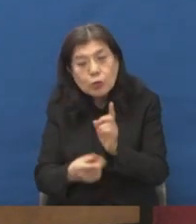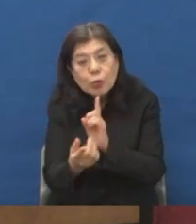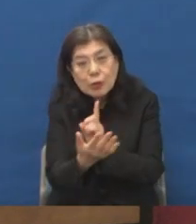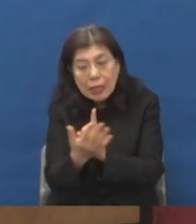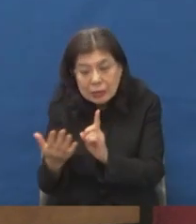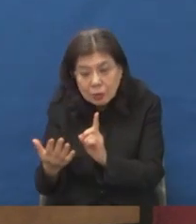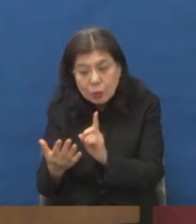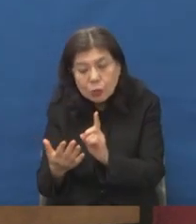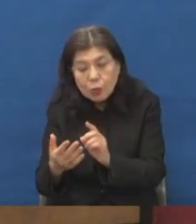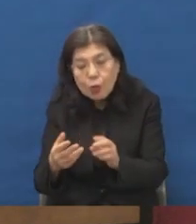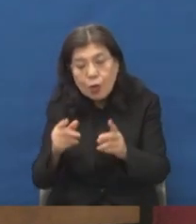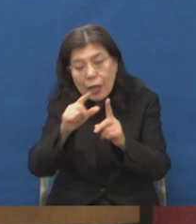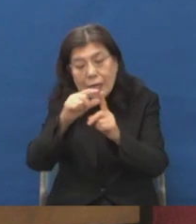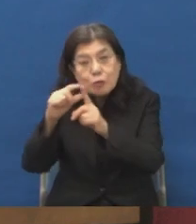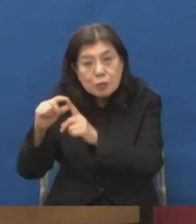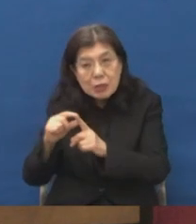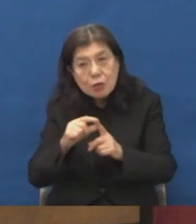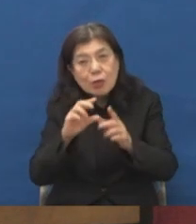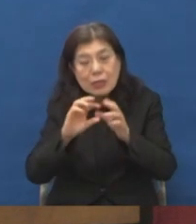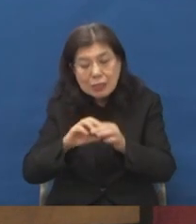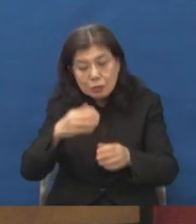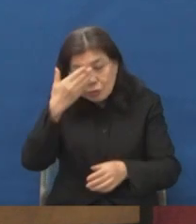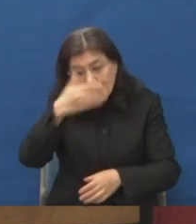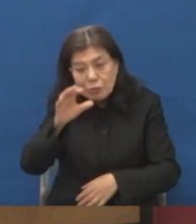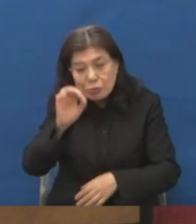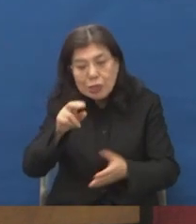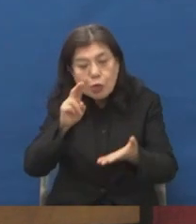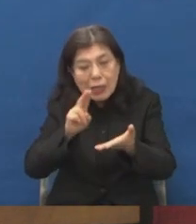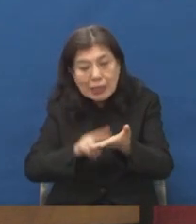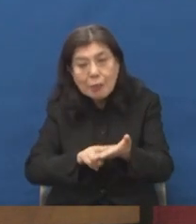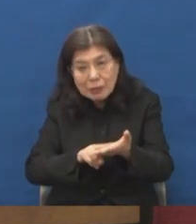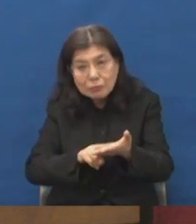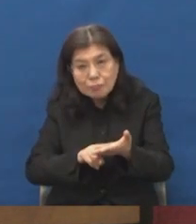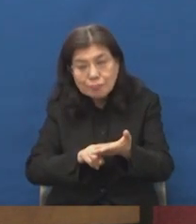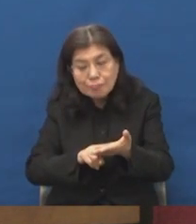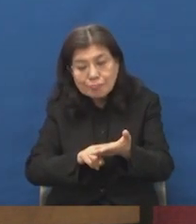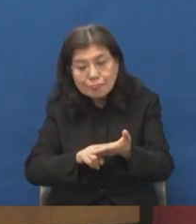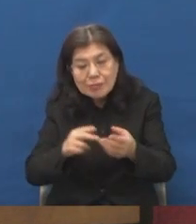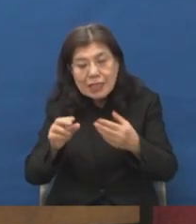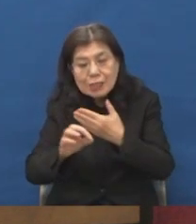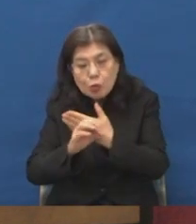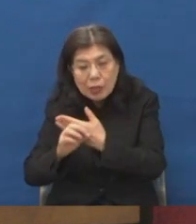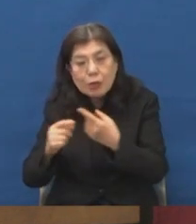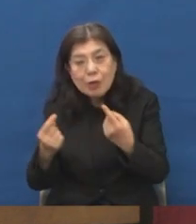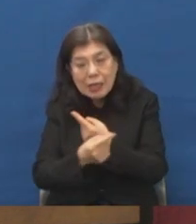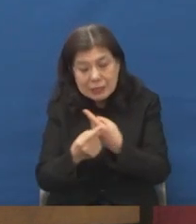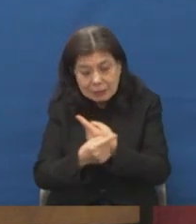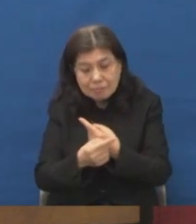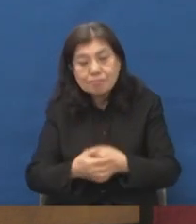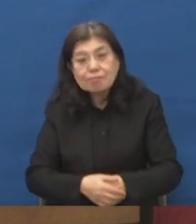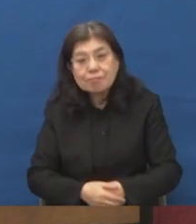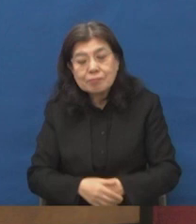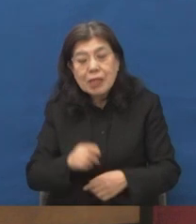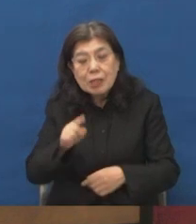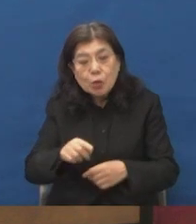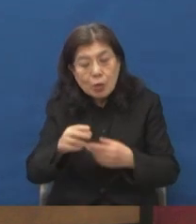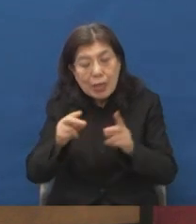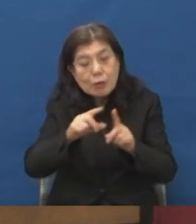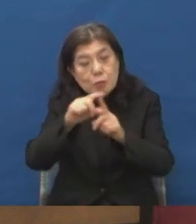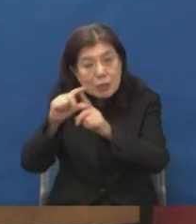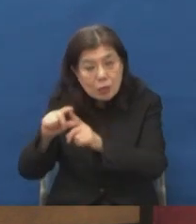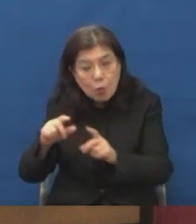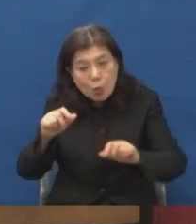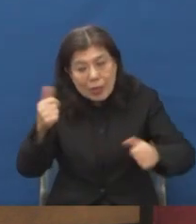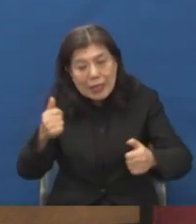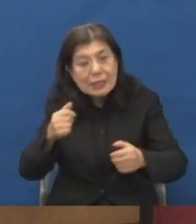人に対する寄付金を定める条例の一部改正については、理事者から特定非営利活動法人激減について、本条